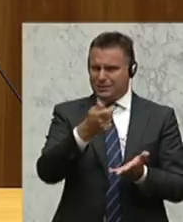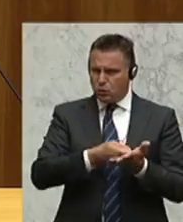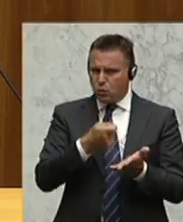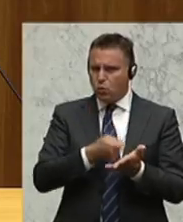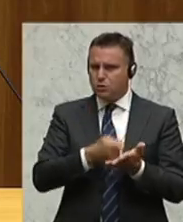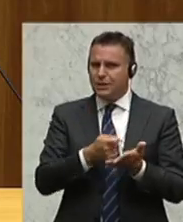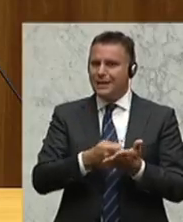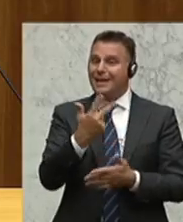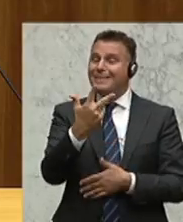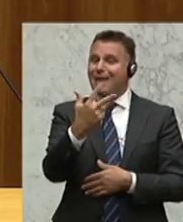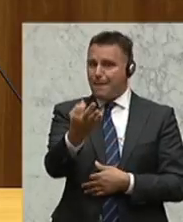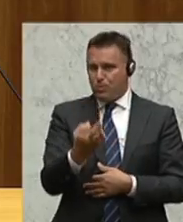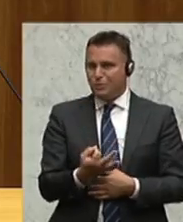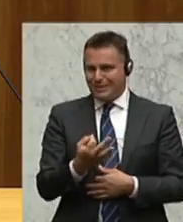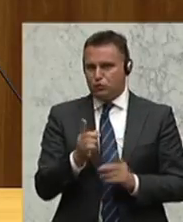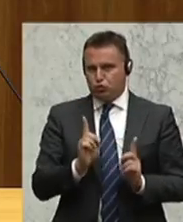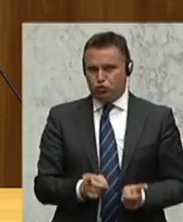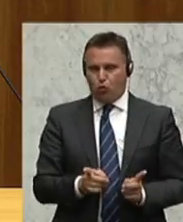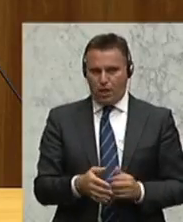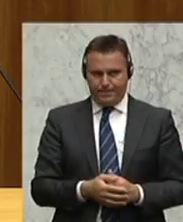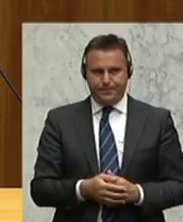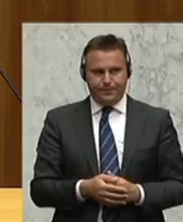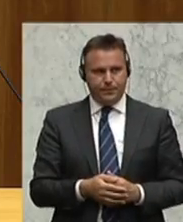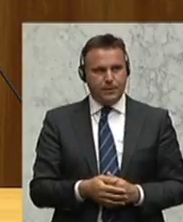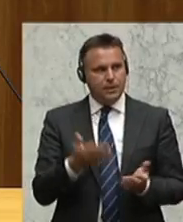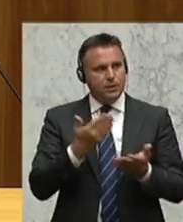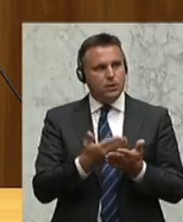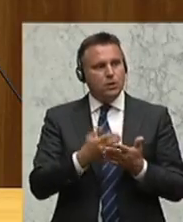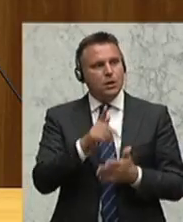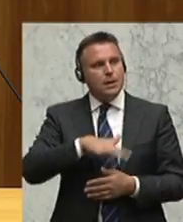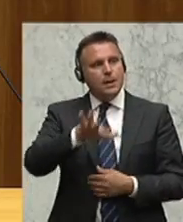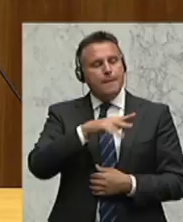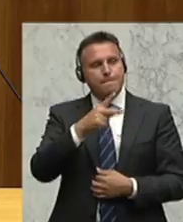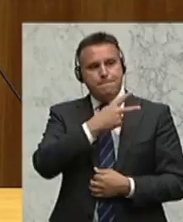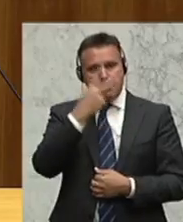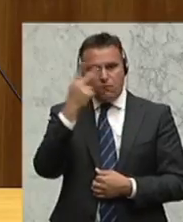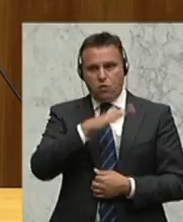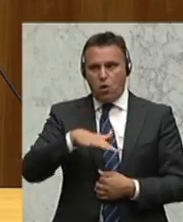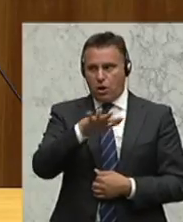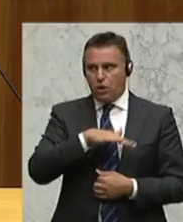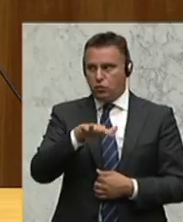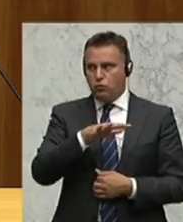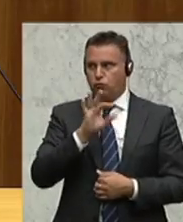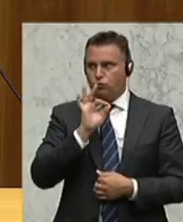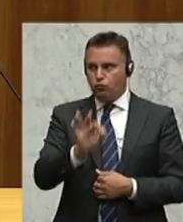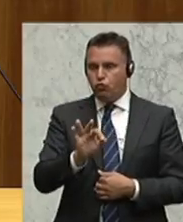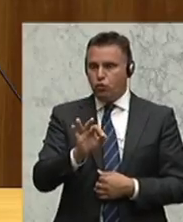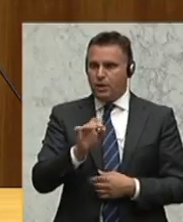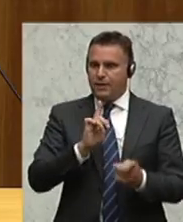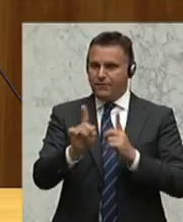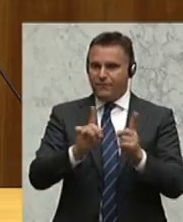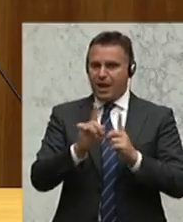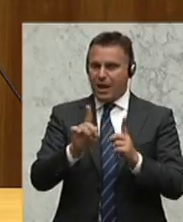von 3% errechnet wird. Wenn seitens der Bevölkerung auf einen belastenden Schwerverkehr verwiesen